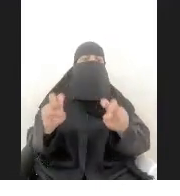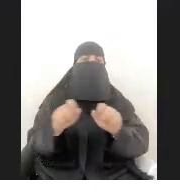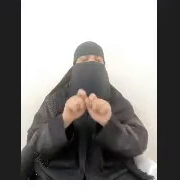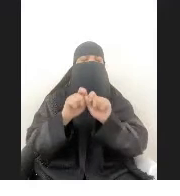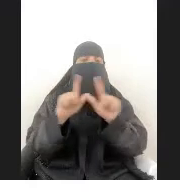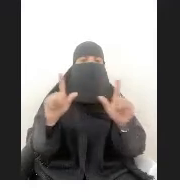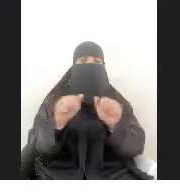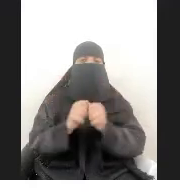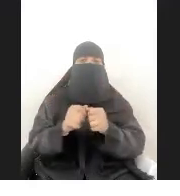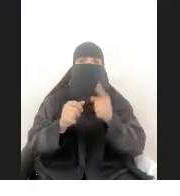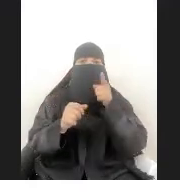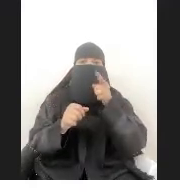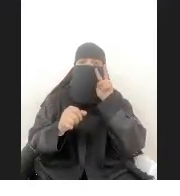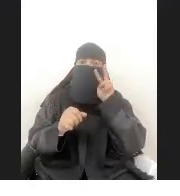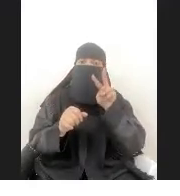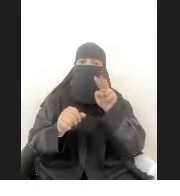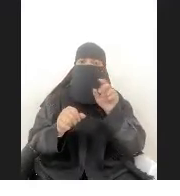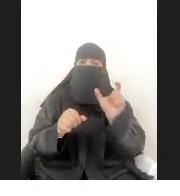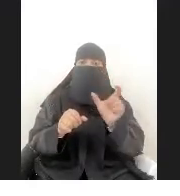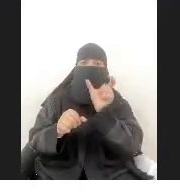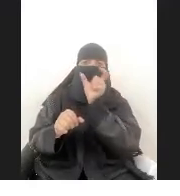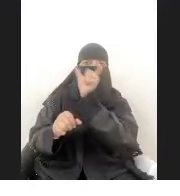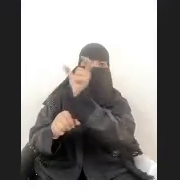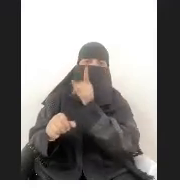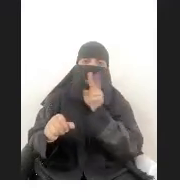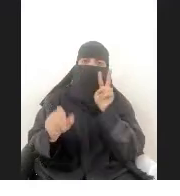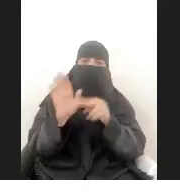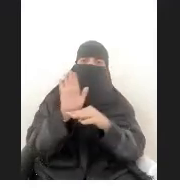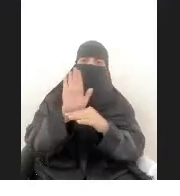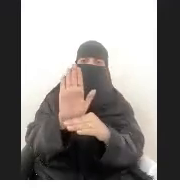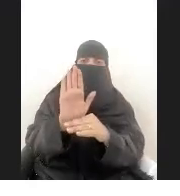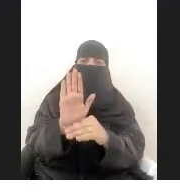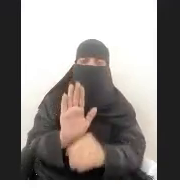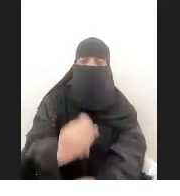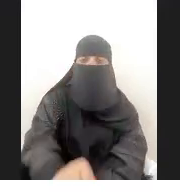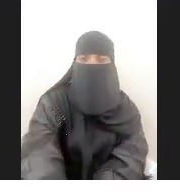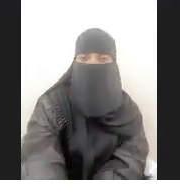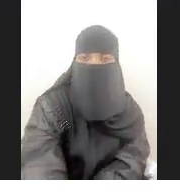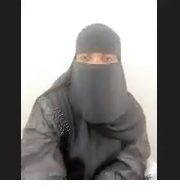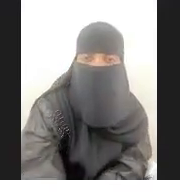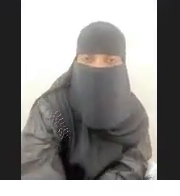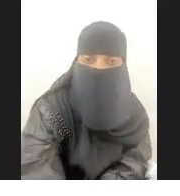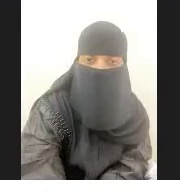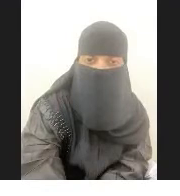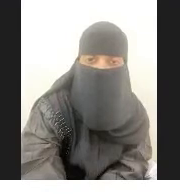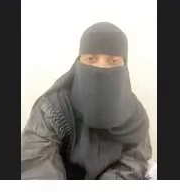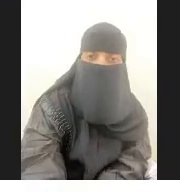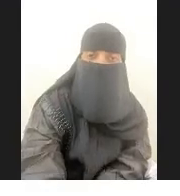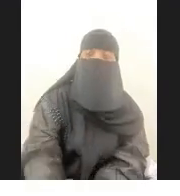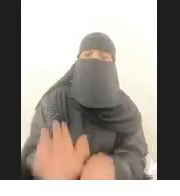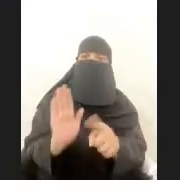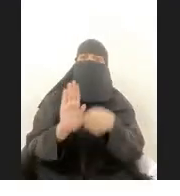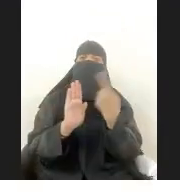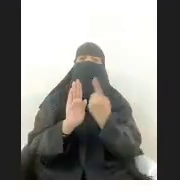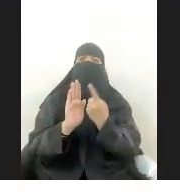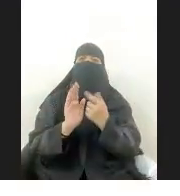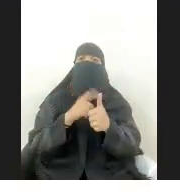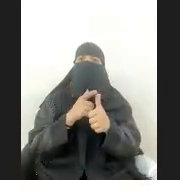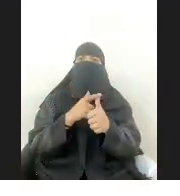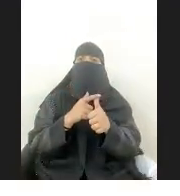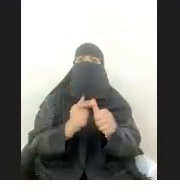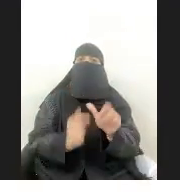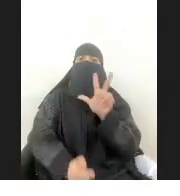التعليمي، المحتوى التعليمي المصغر اللي هو المايكرو كونتنت داخل التعلم المصغر. هنا عندي المقرر في البداية، المقرر